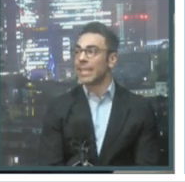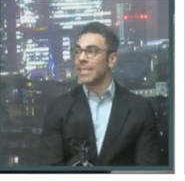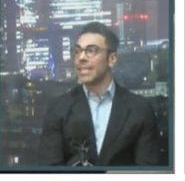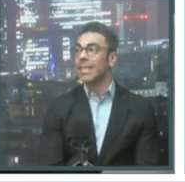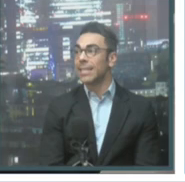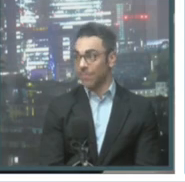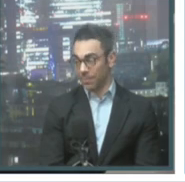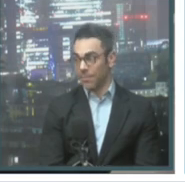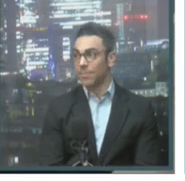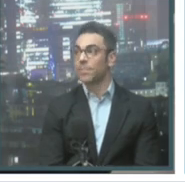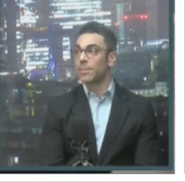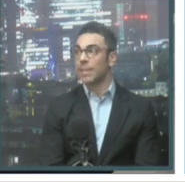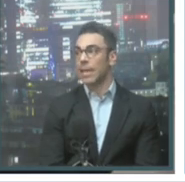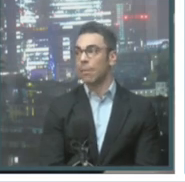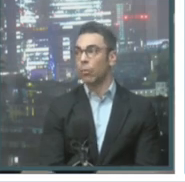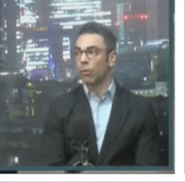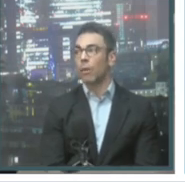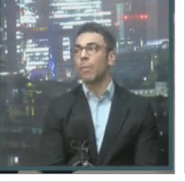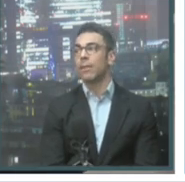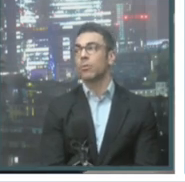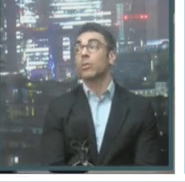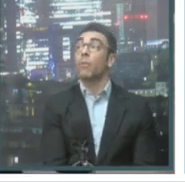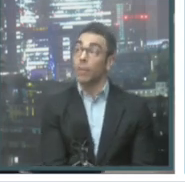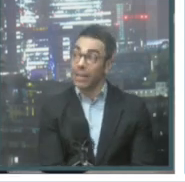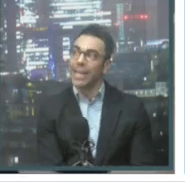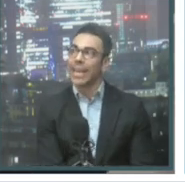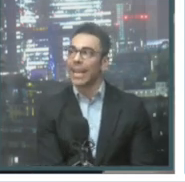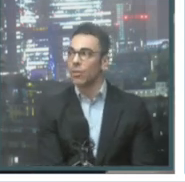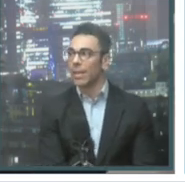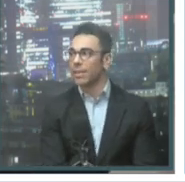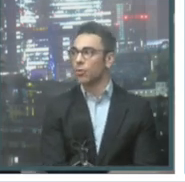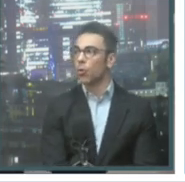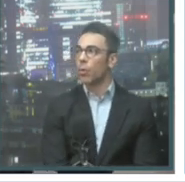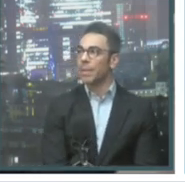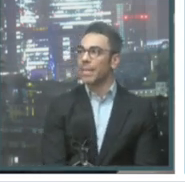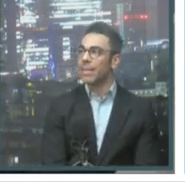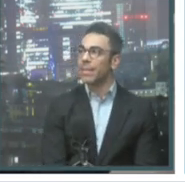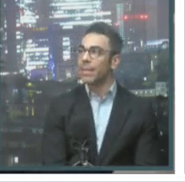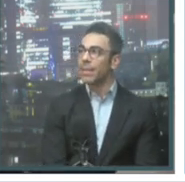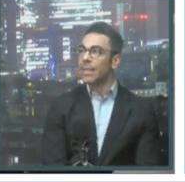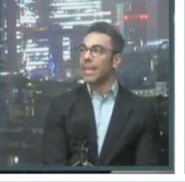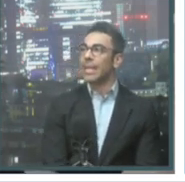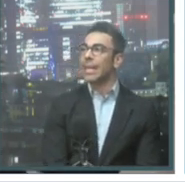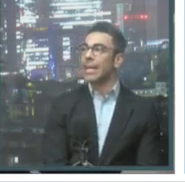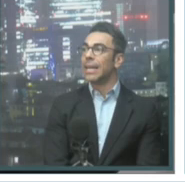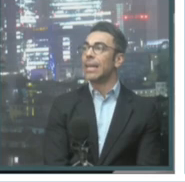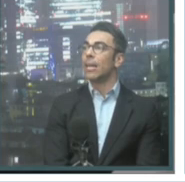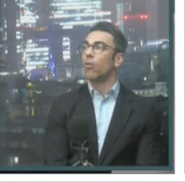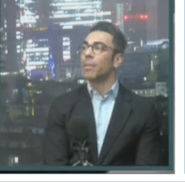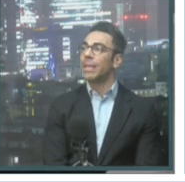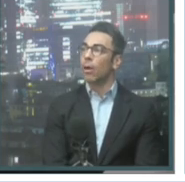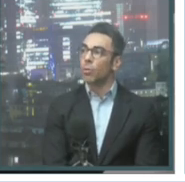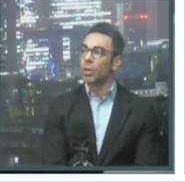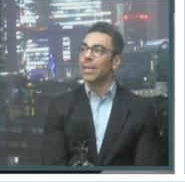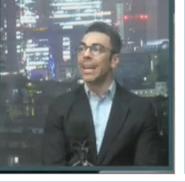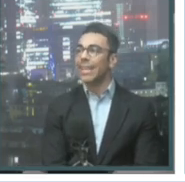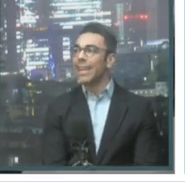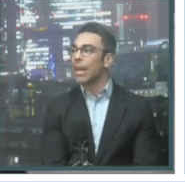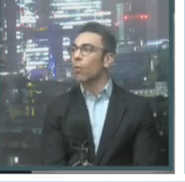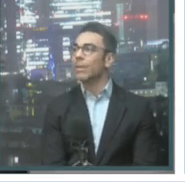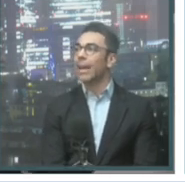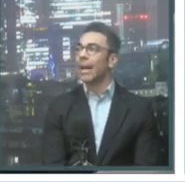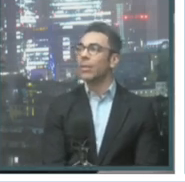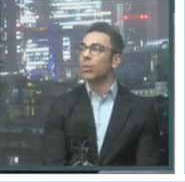christian che appunto fanno parte nostro stato quindi vi ringrazio anche se non sono qui presenti ovviamente la comicità